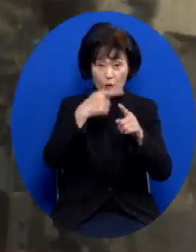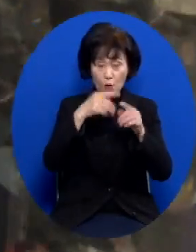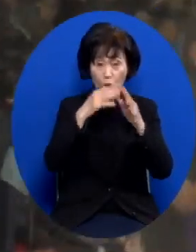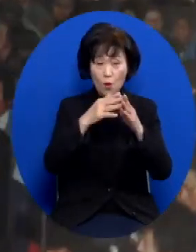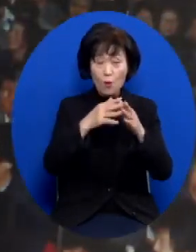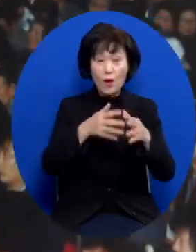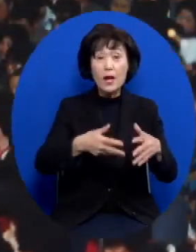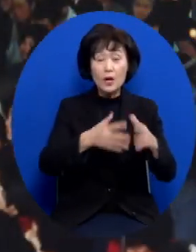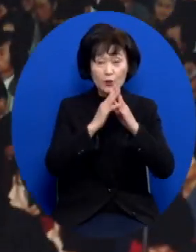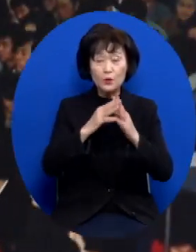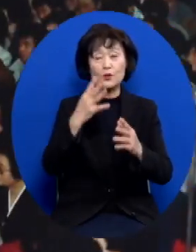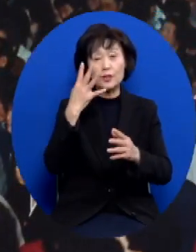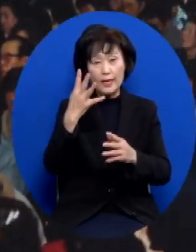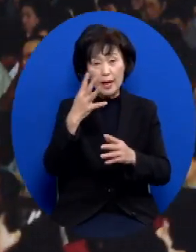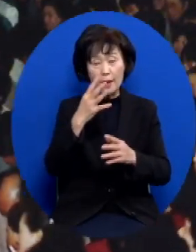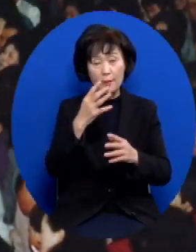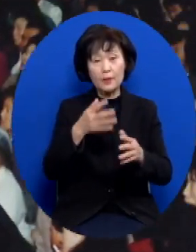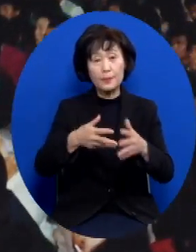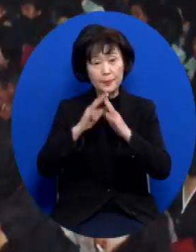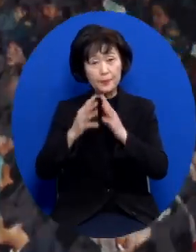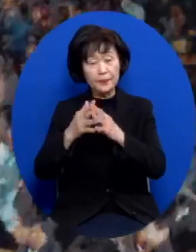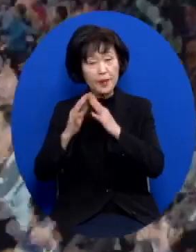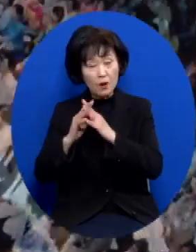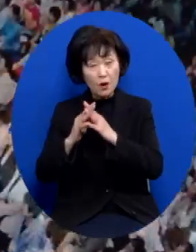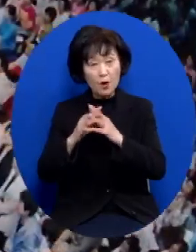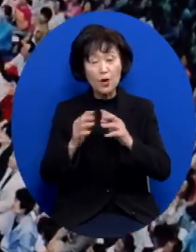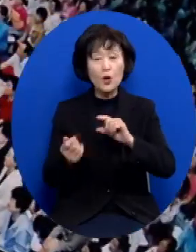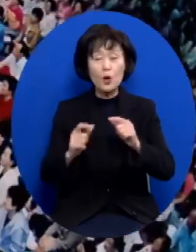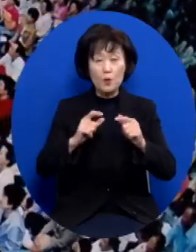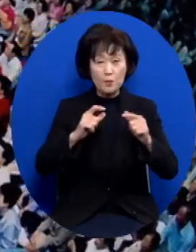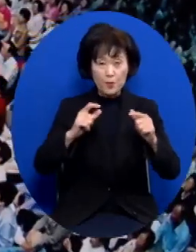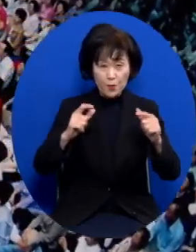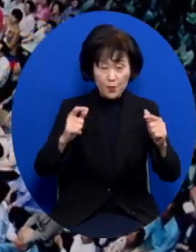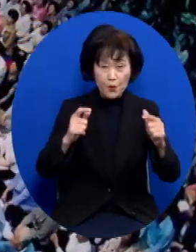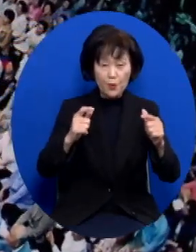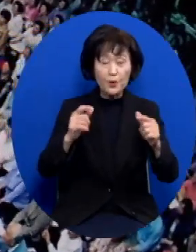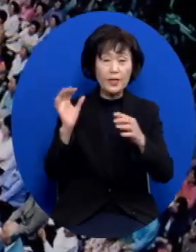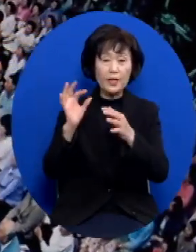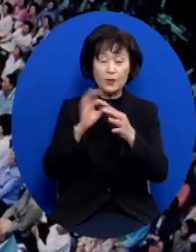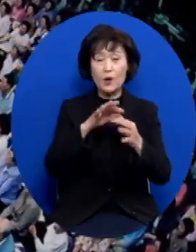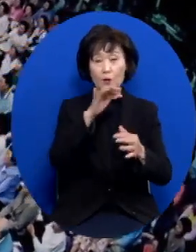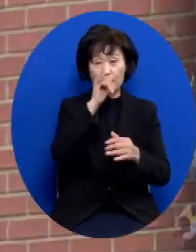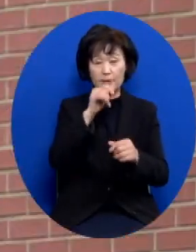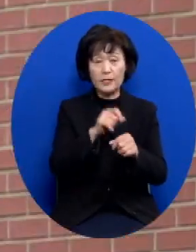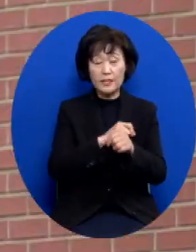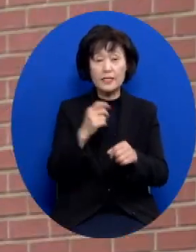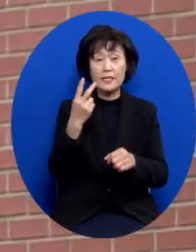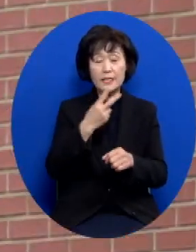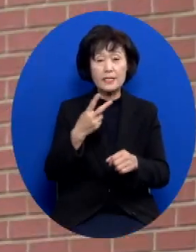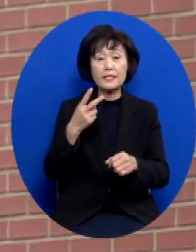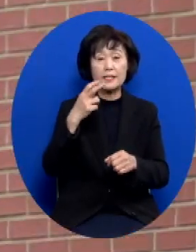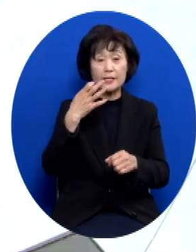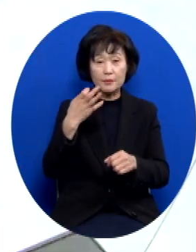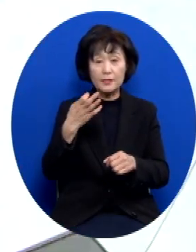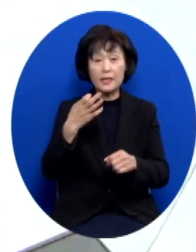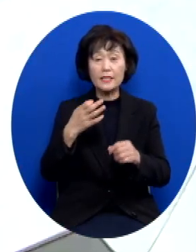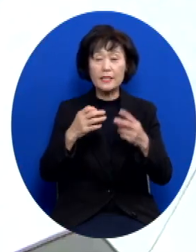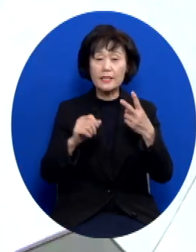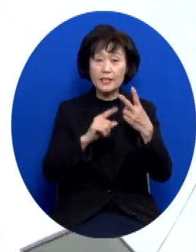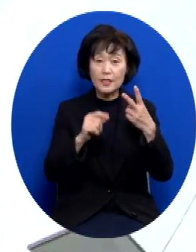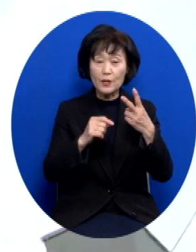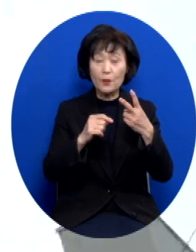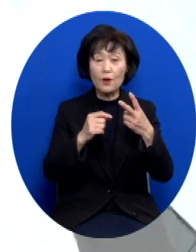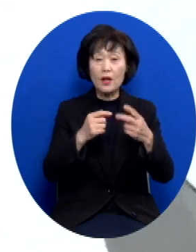현재 청주중앙순복음교회로 개명해 부흥과 발전의 도약을 이뤄냈습니다. 특히 2014년 2월 대성전에